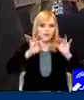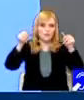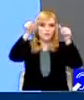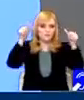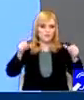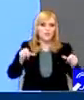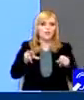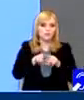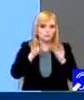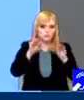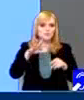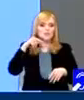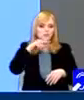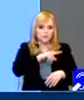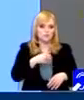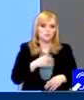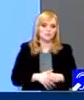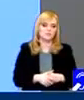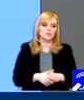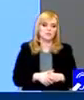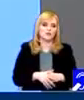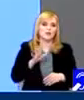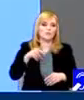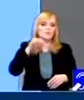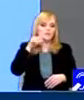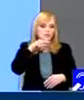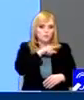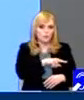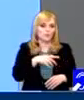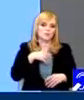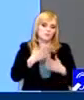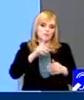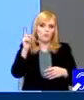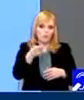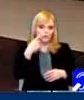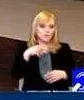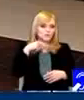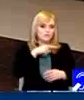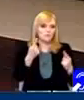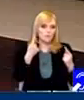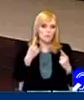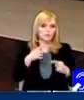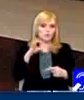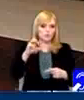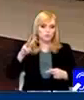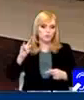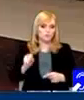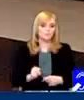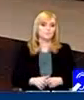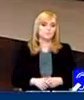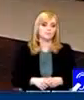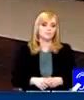și un profit localității noastre, cam 800.000 anual, din vânzarea în rețea energiei electrice regenerabile produse de la